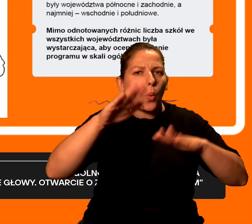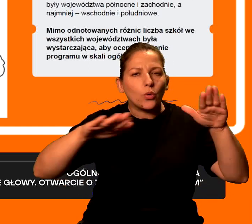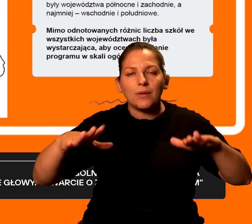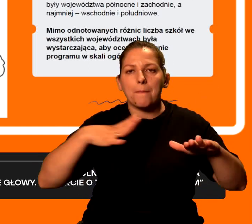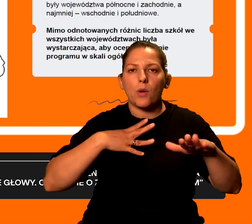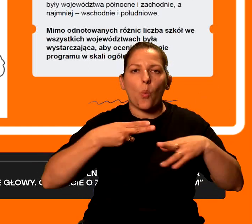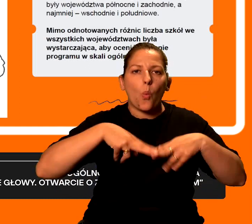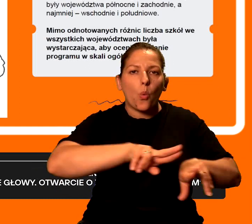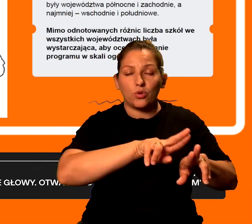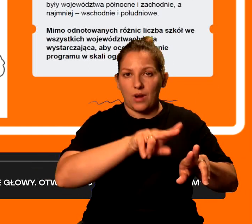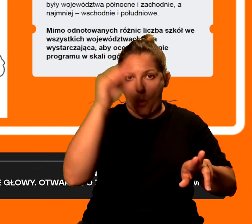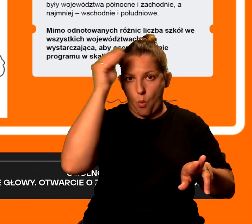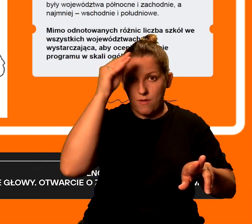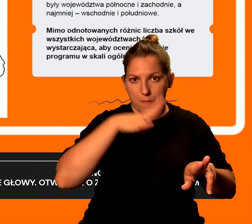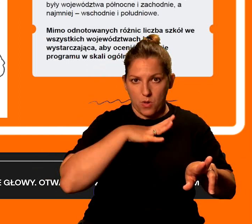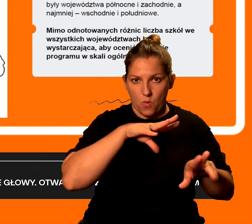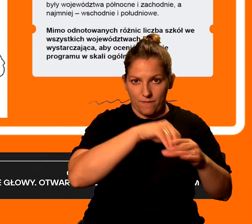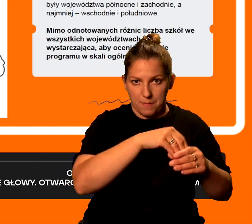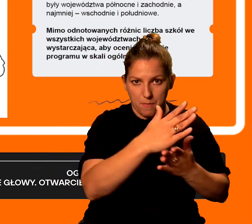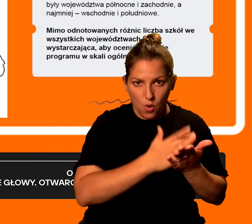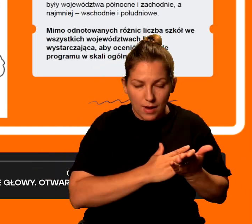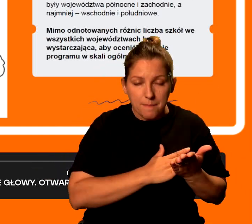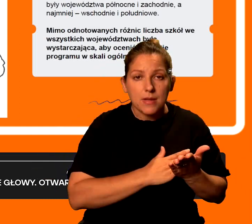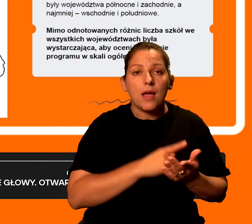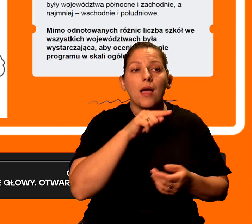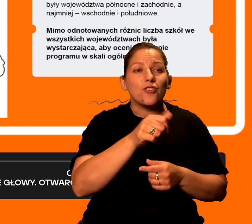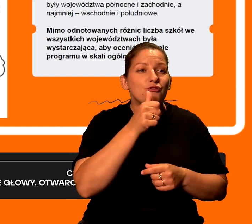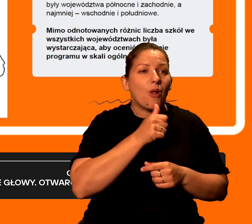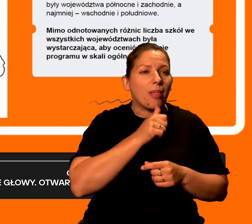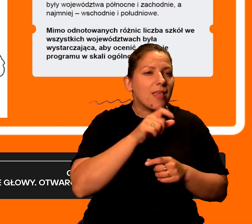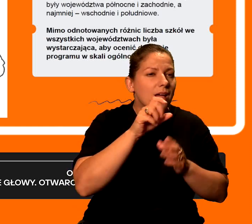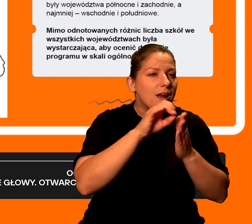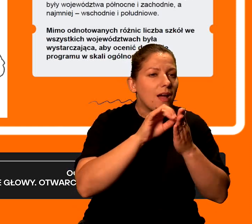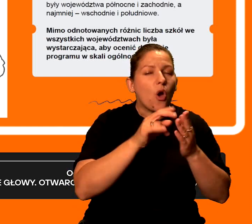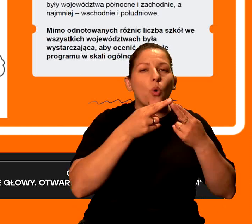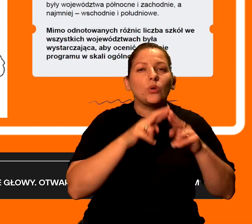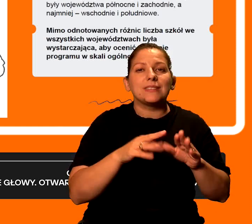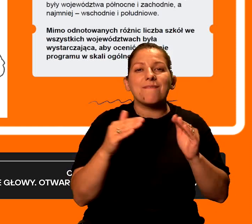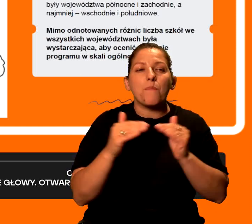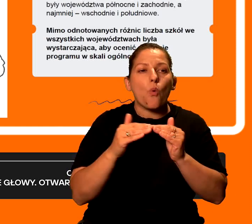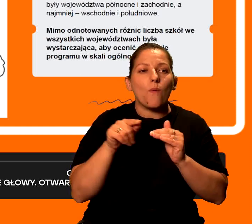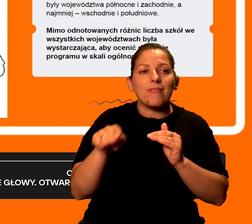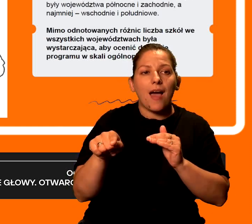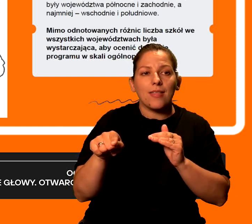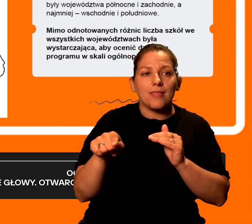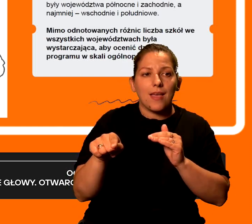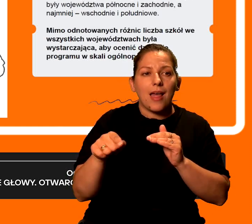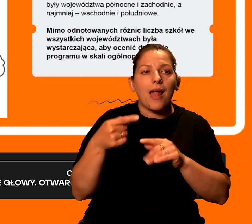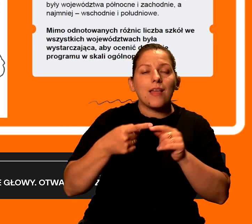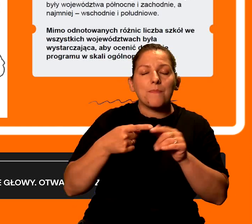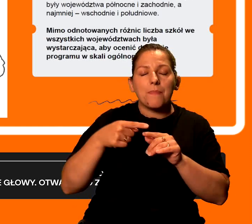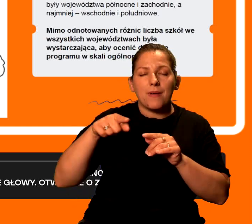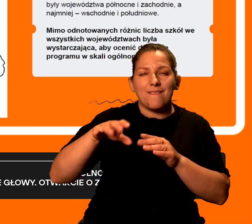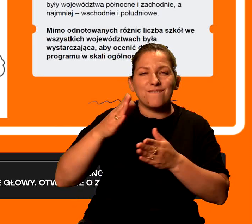udział uczniów, którzy brali udział w programie, a te zielone cyferki to jest różnica w stosunku do liczby uczniów w